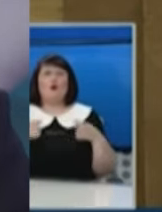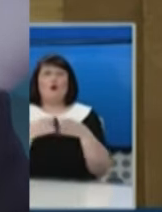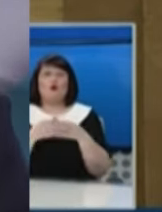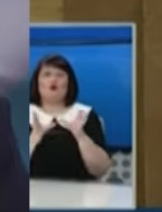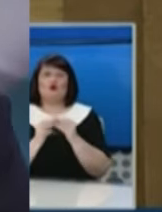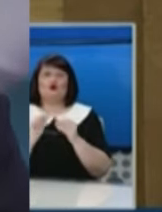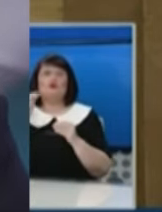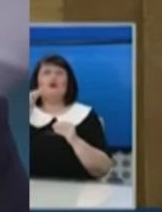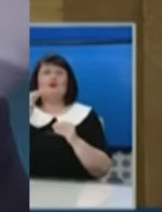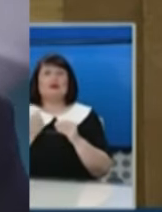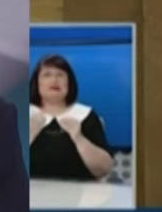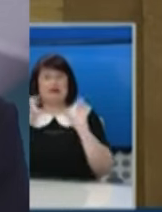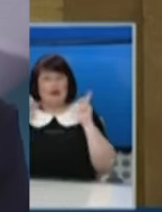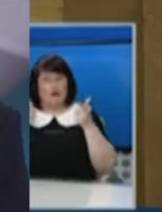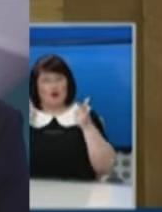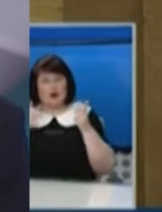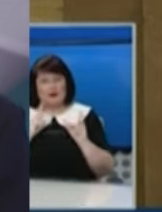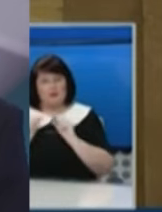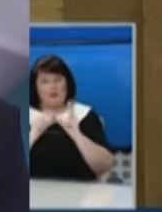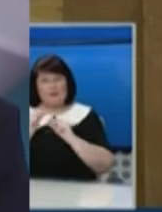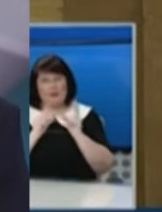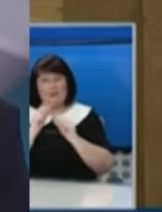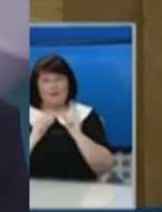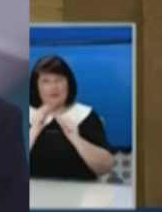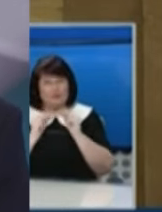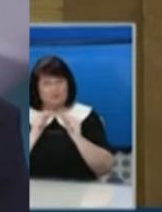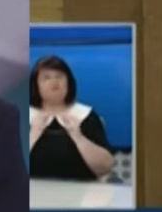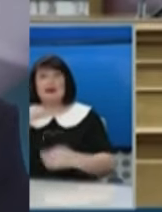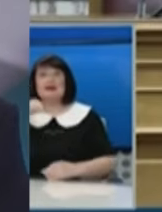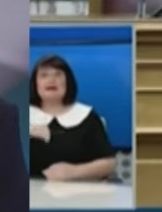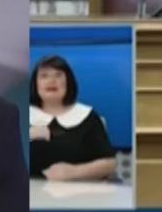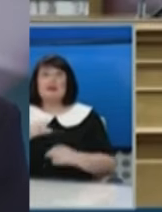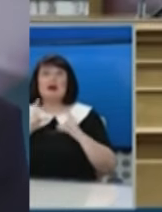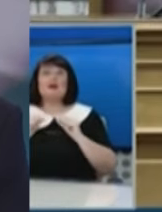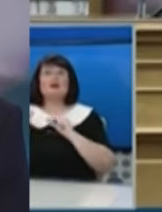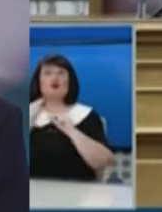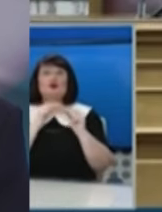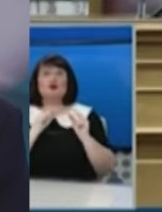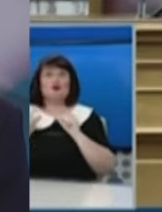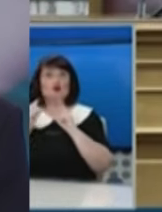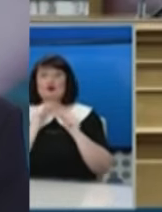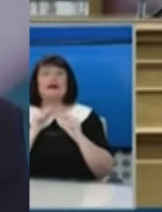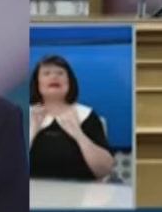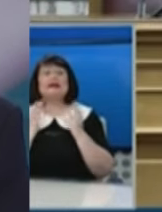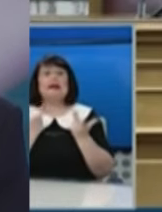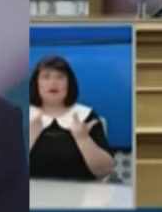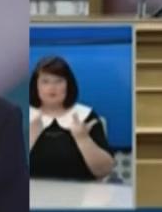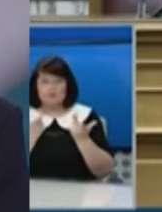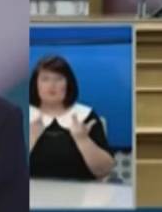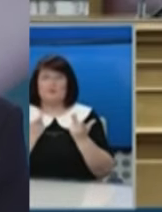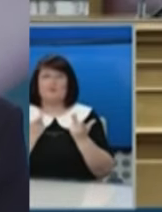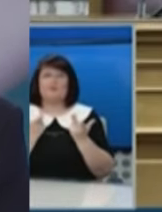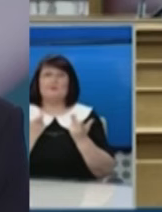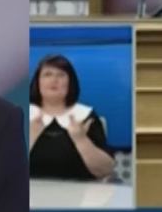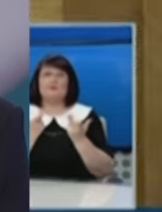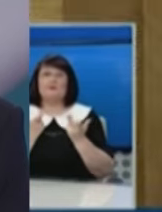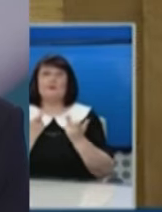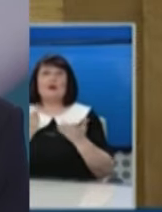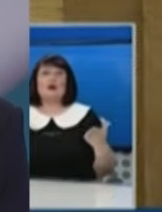να συμμετέχουμε στη διαμόρφωση της πολιτικής και όχι να είμαστε απλοί μουγκοί χειροκροτητές. Mm-hmm. Κατά τη γνώμη